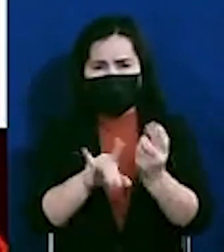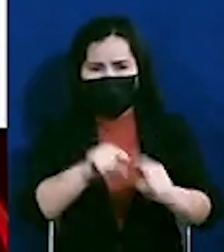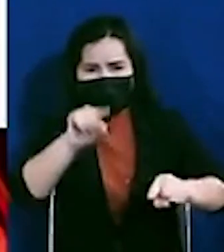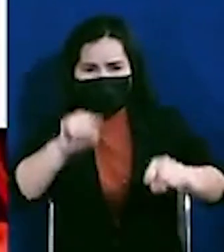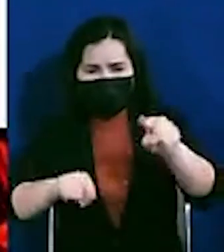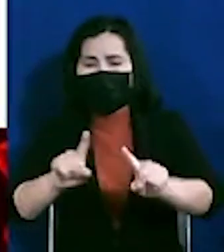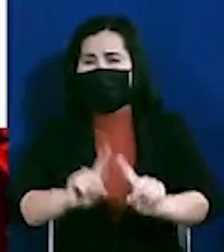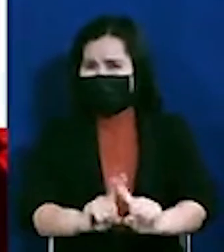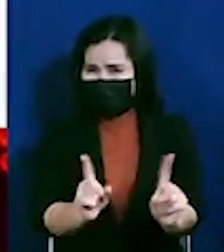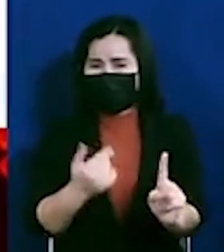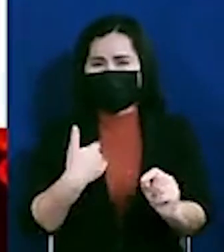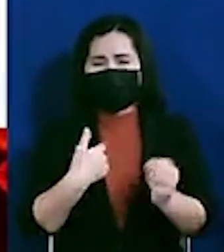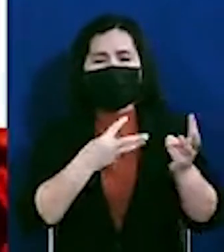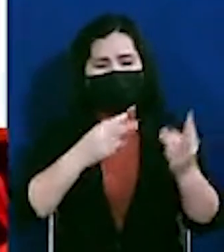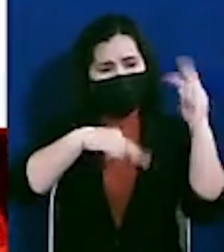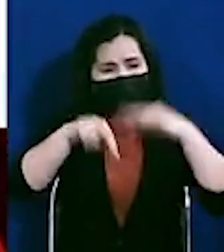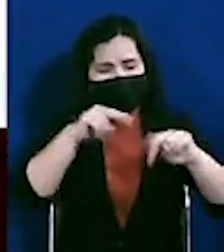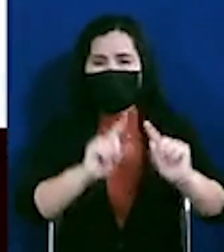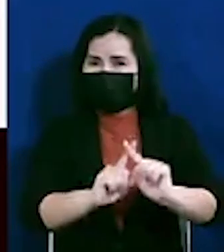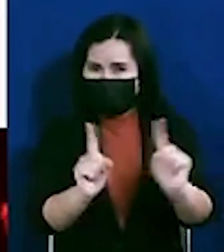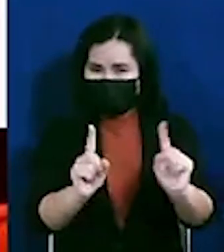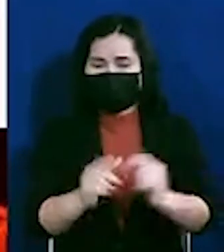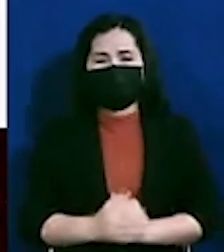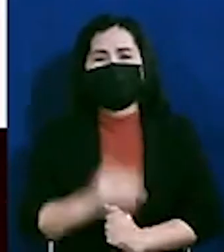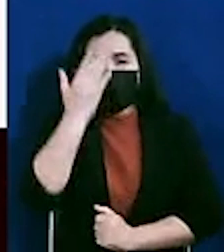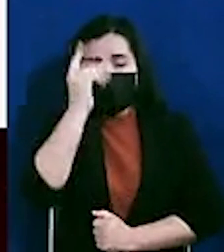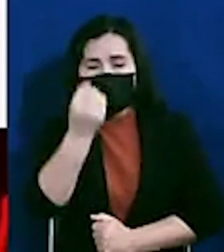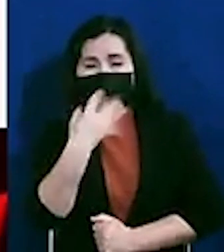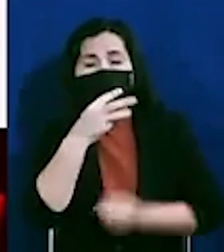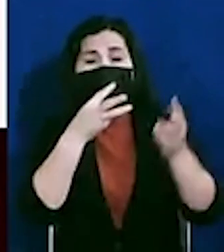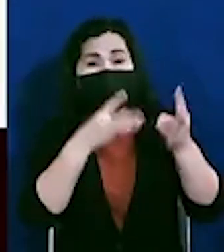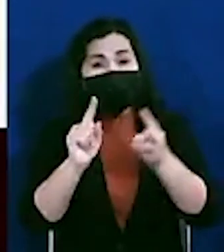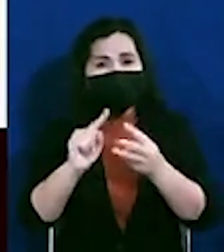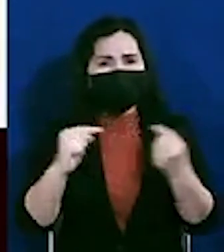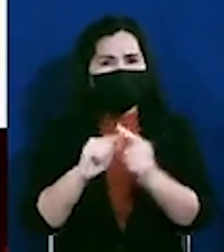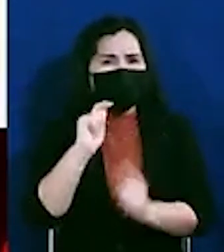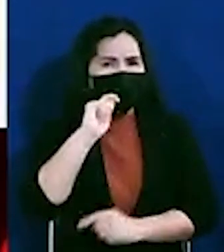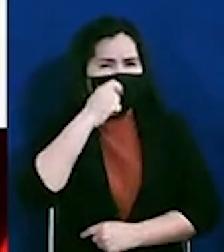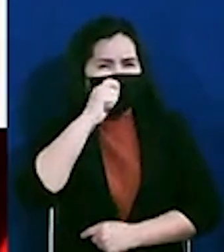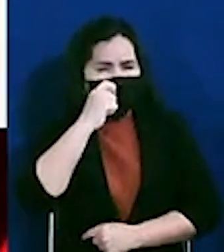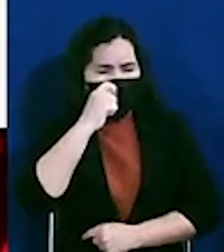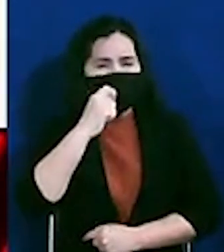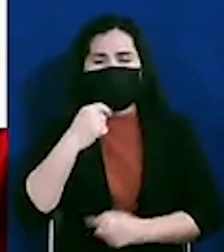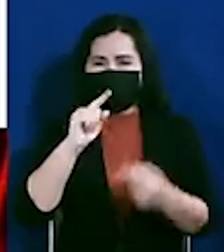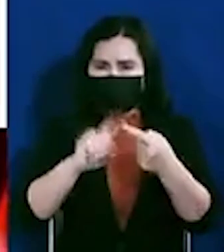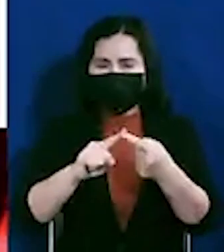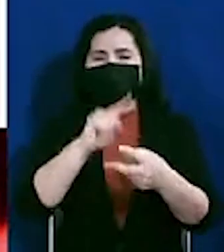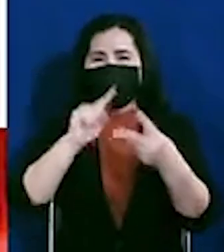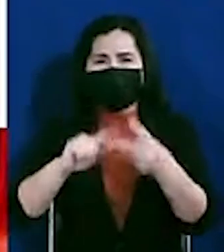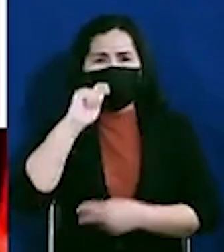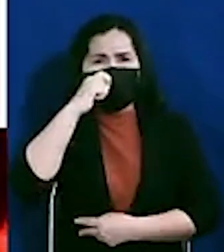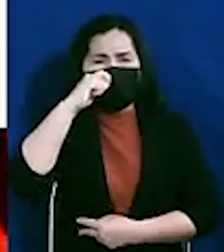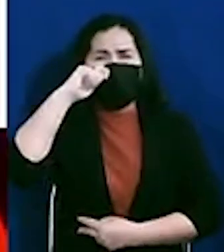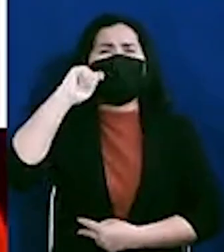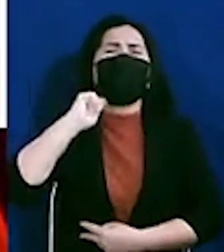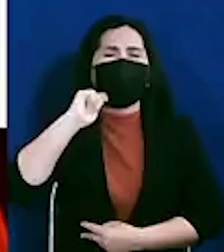อ่าในแล้วก็เทคนิคการตรวจนะครับบางอันก็เก็บโดยวิธีการแหย่จมูกนะครับบางอันก็อย่าจมูกลงมา